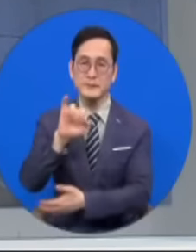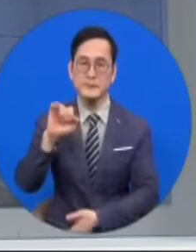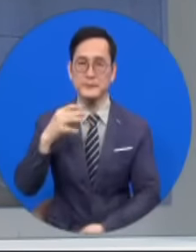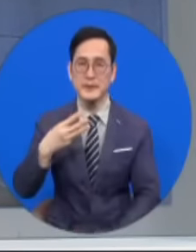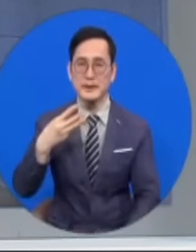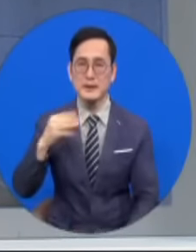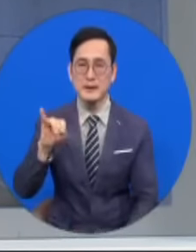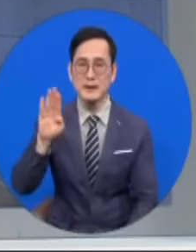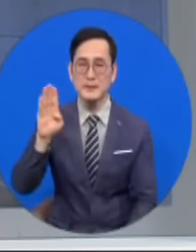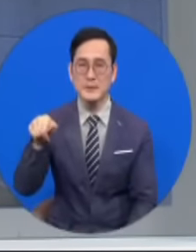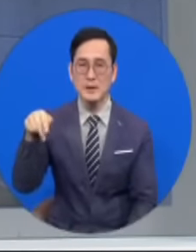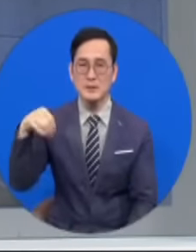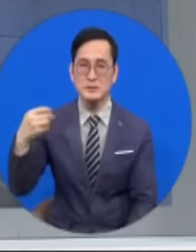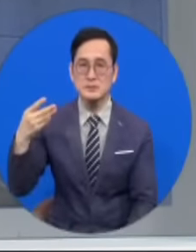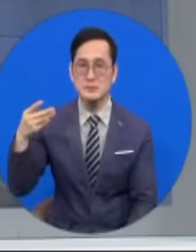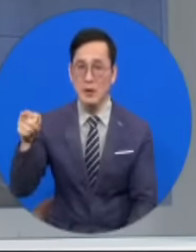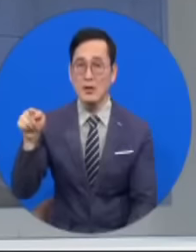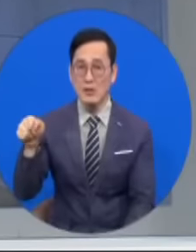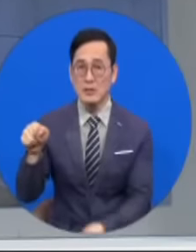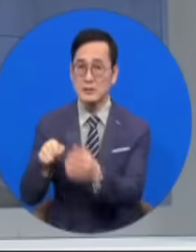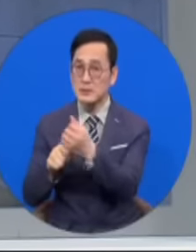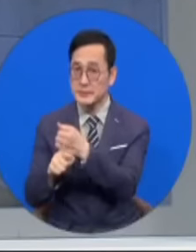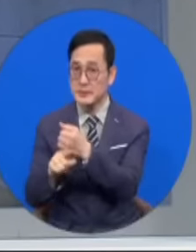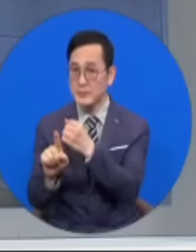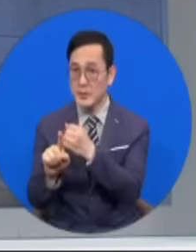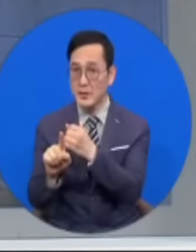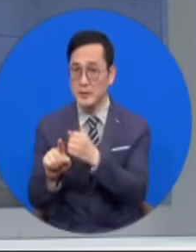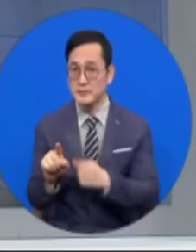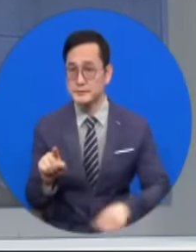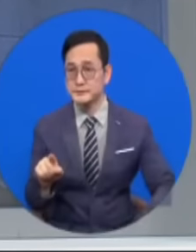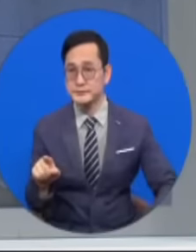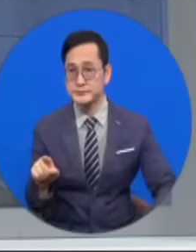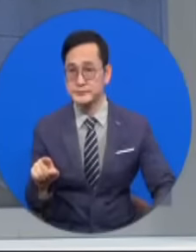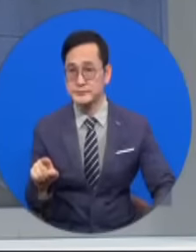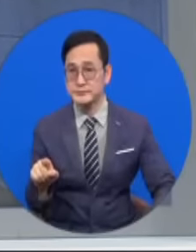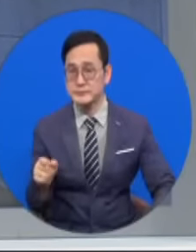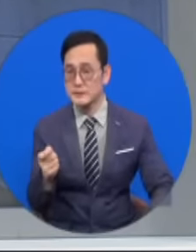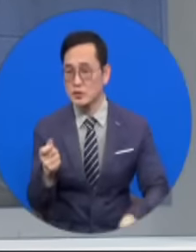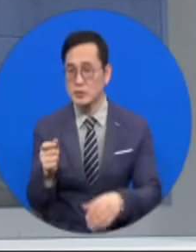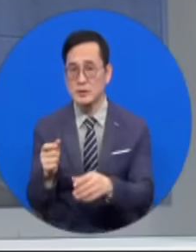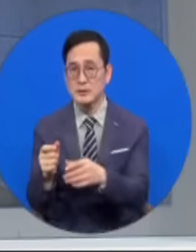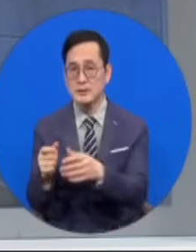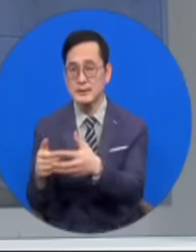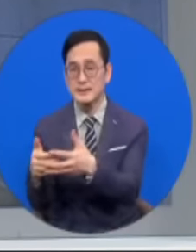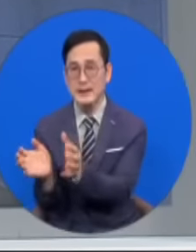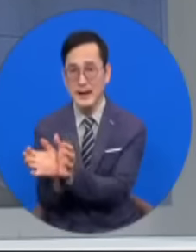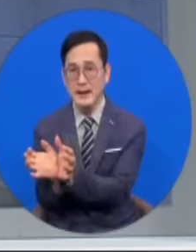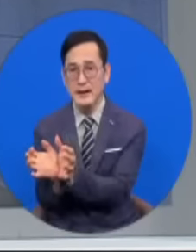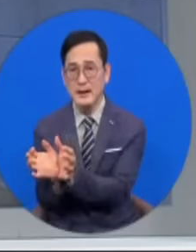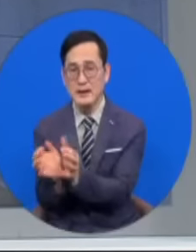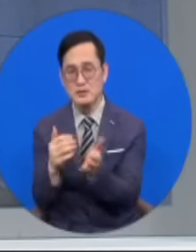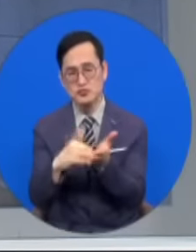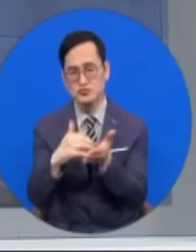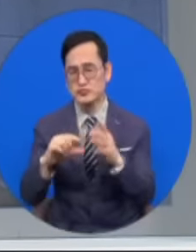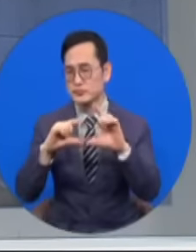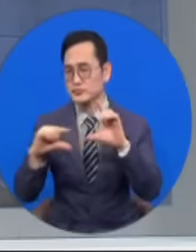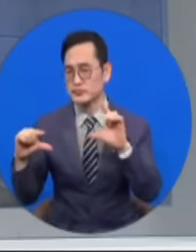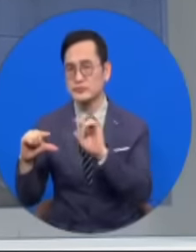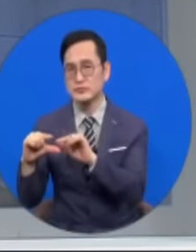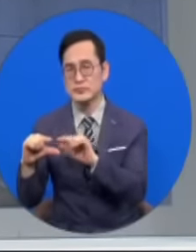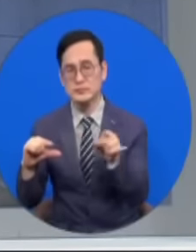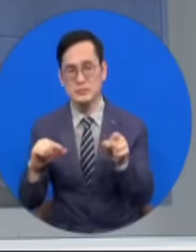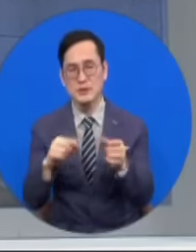필리버스터는 가이 법적으로 어 소수 정당에 이른바 거부권 내지는